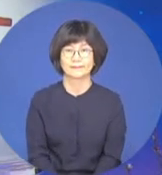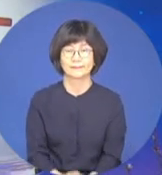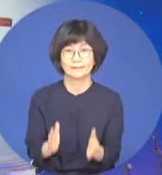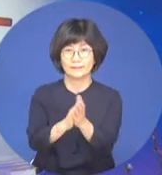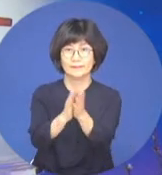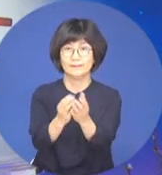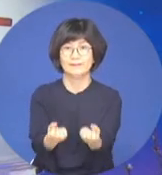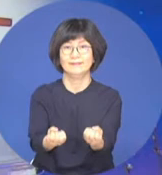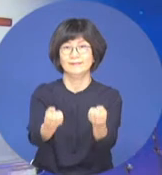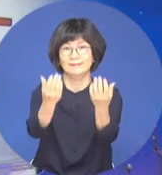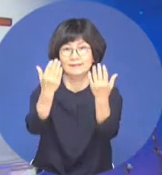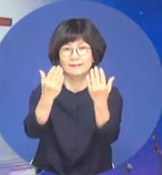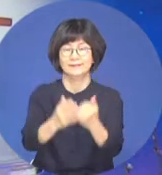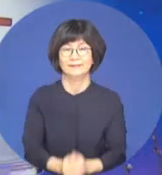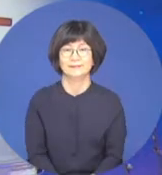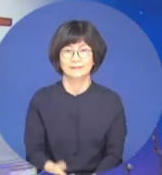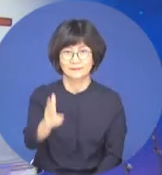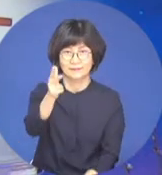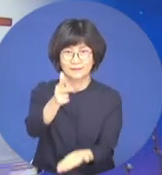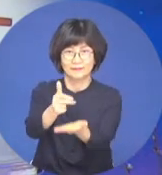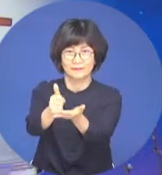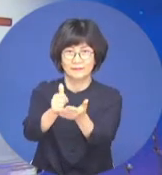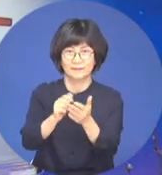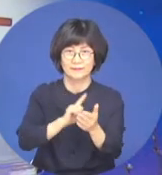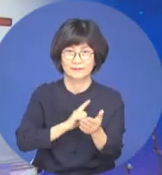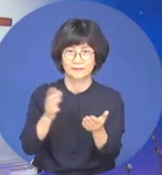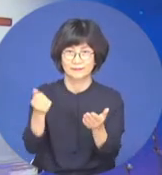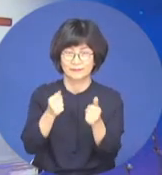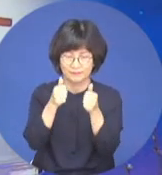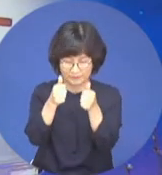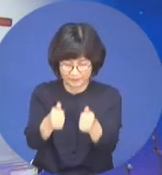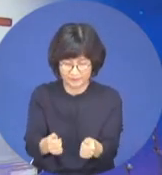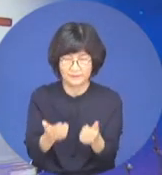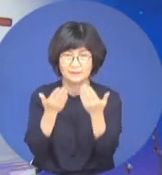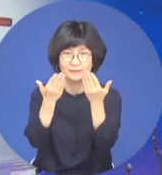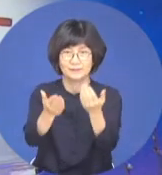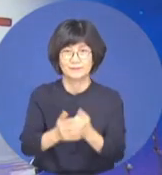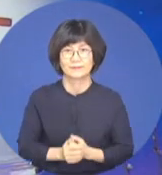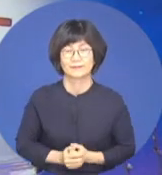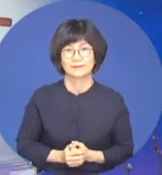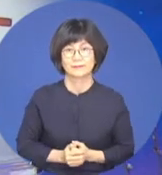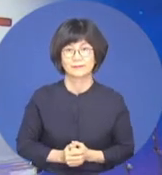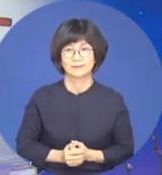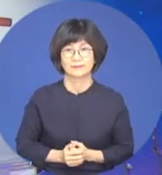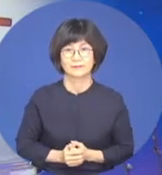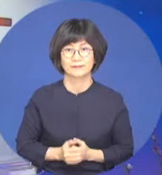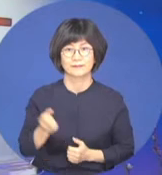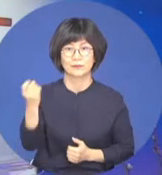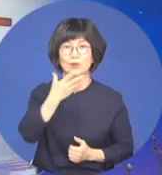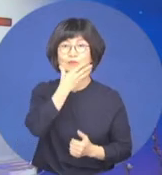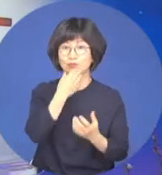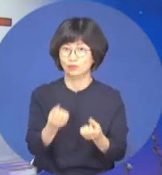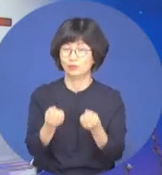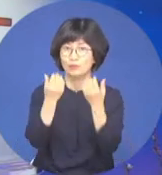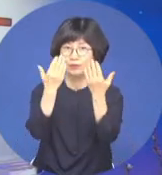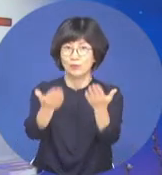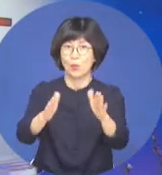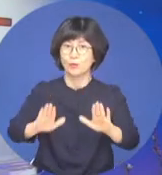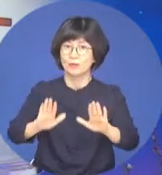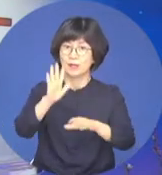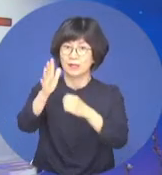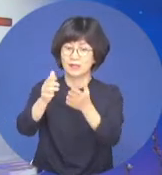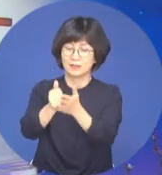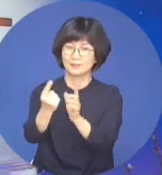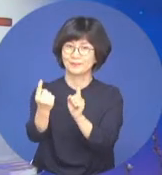할렐루야. 우리 주님의 이름으로 문안을 드리고요 또 축복합니다. 오늘 하나님을 만나는